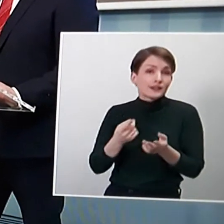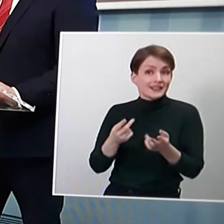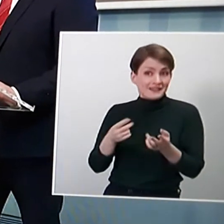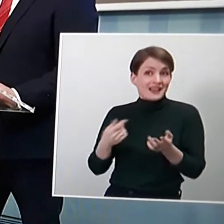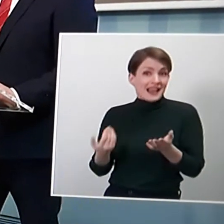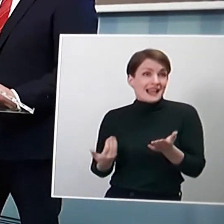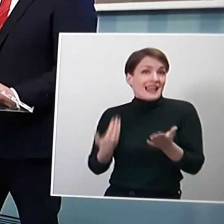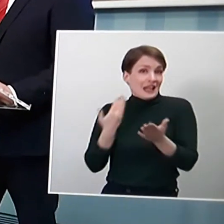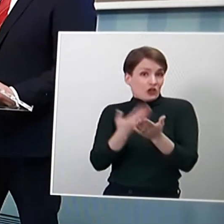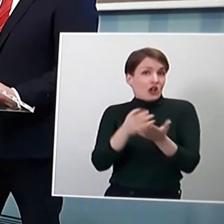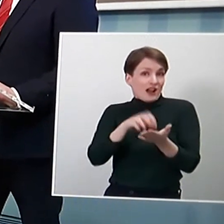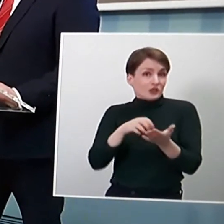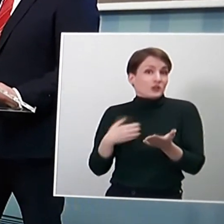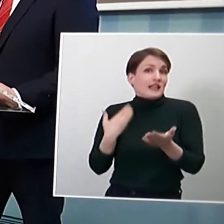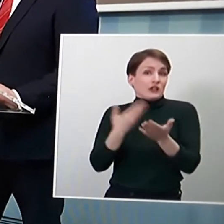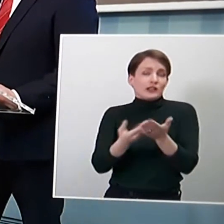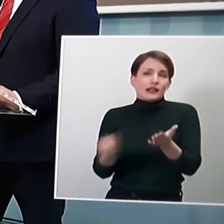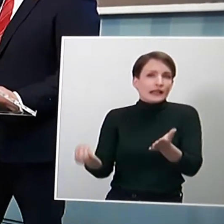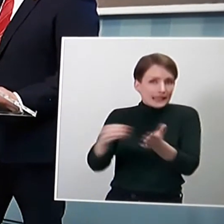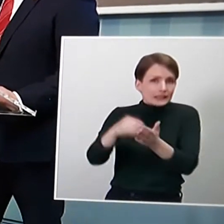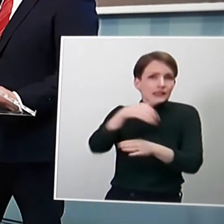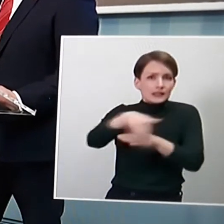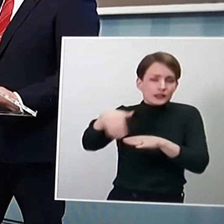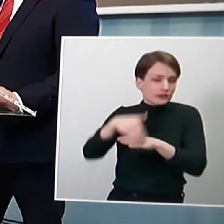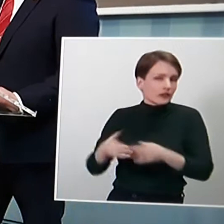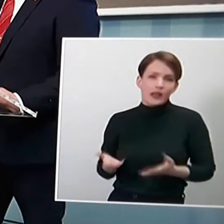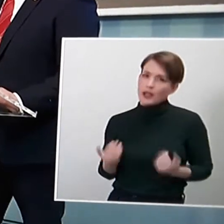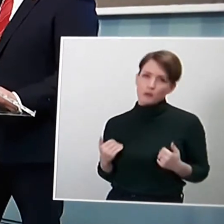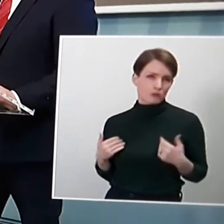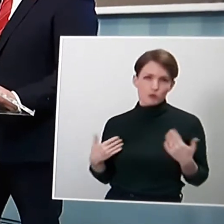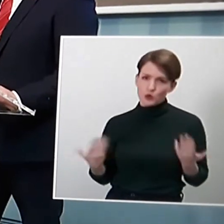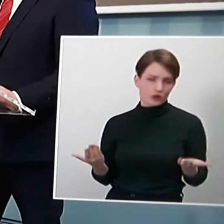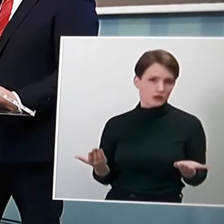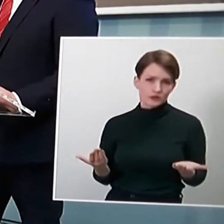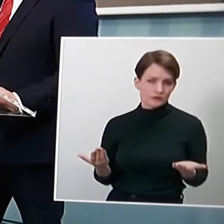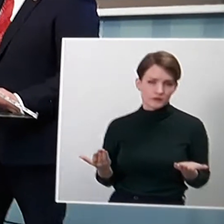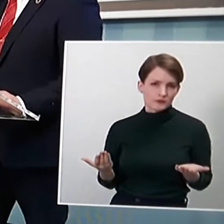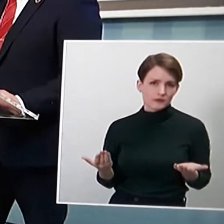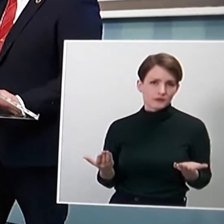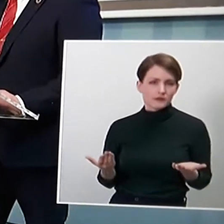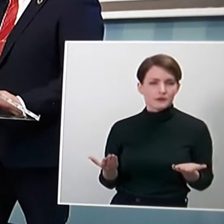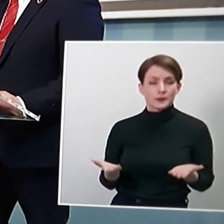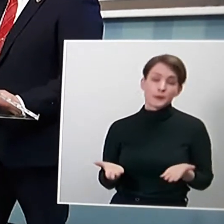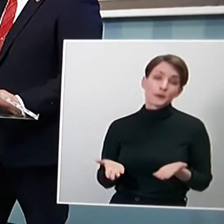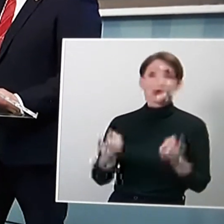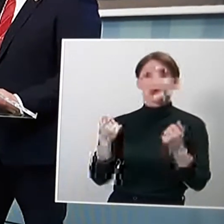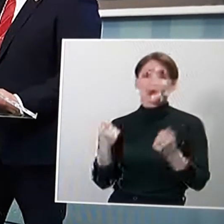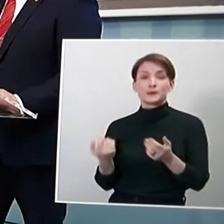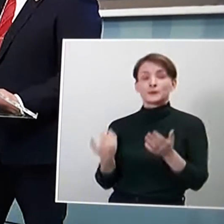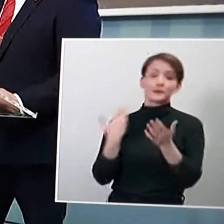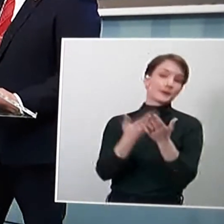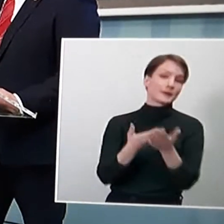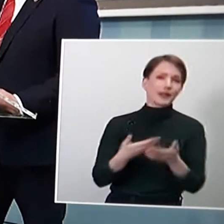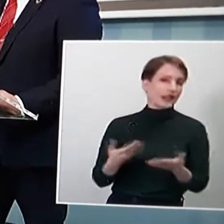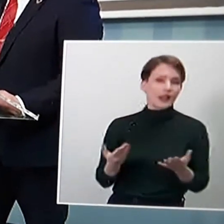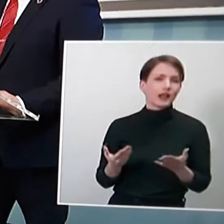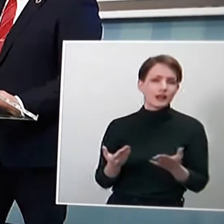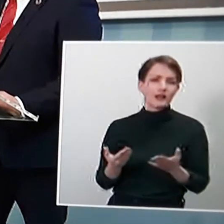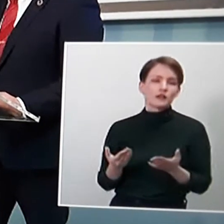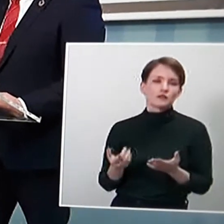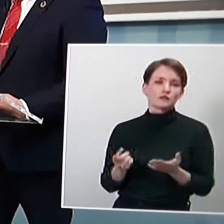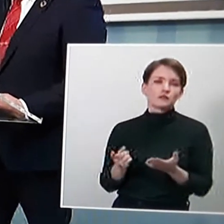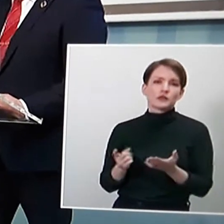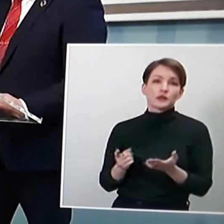ehdottaminen hallitukselle ei ole myöskään viranomaisille helppoa. Sitä ei tehdä kevyin perustein. Me näemme tämän